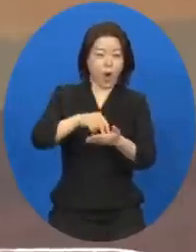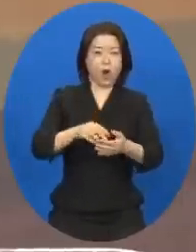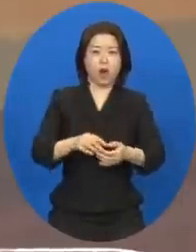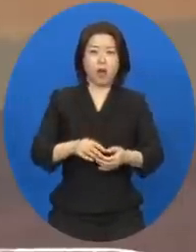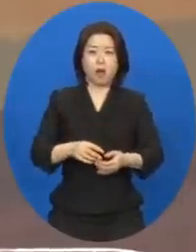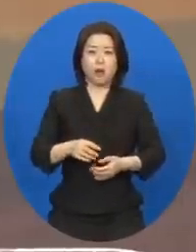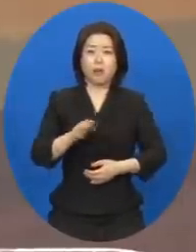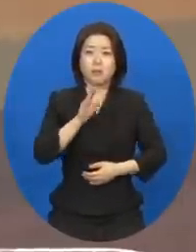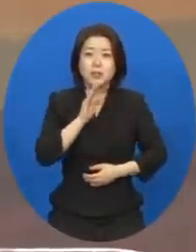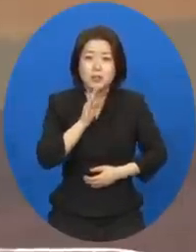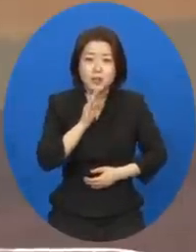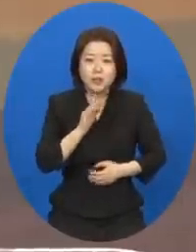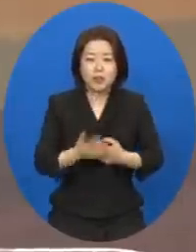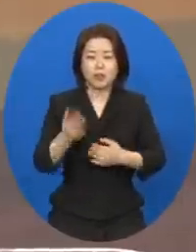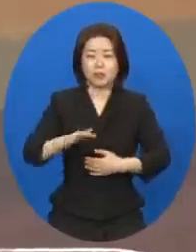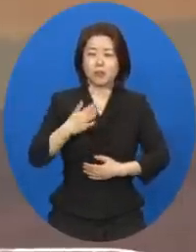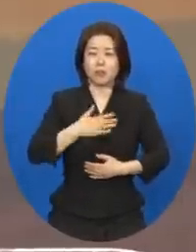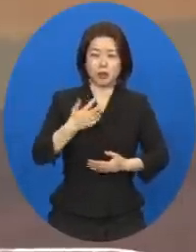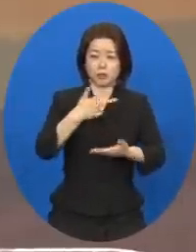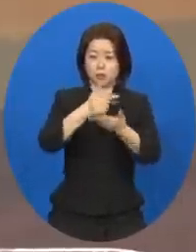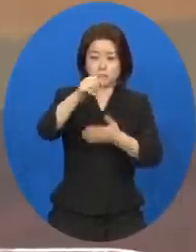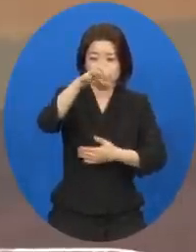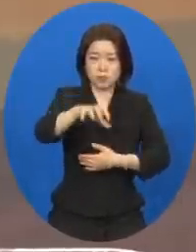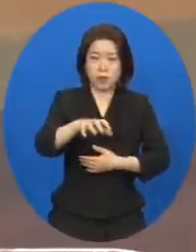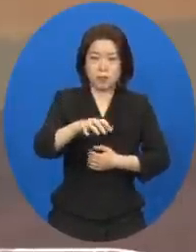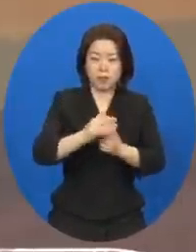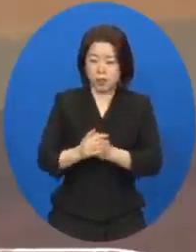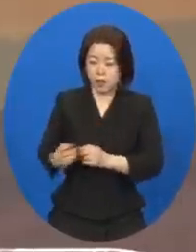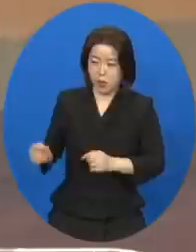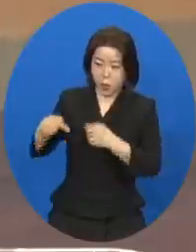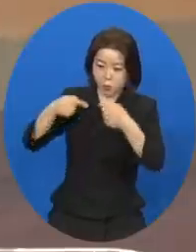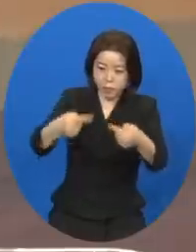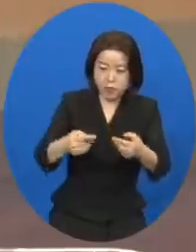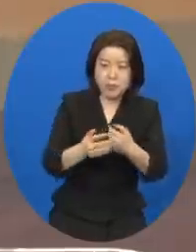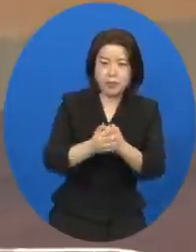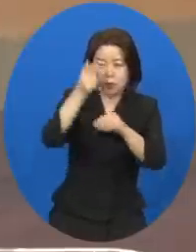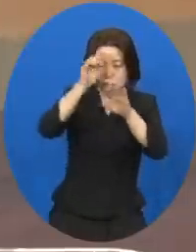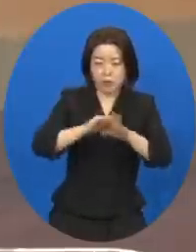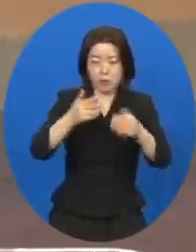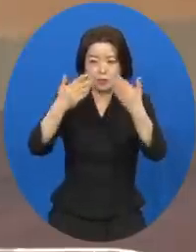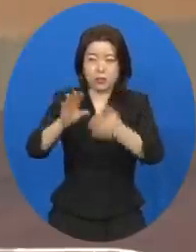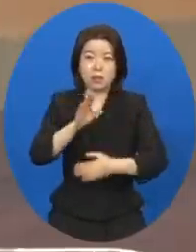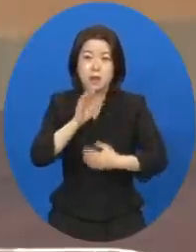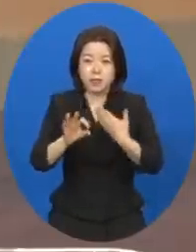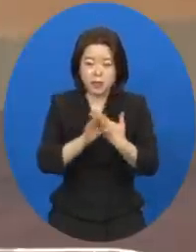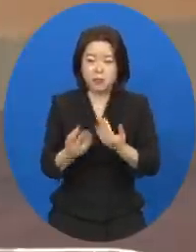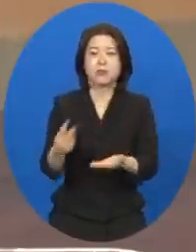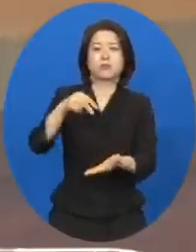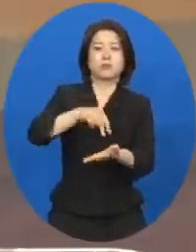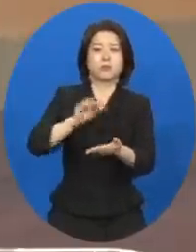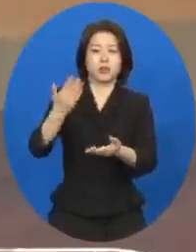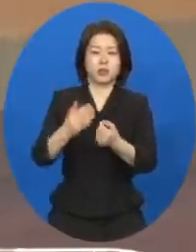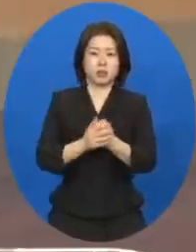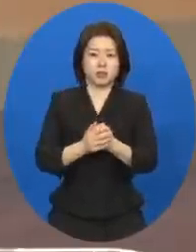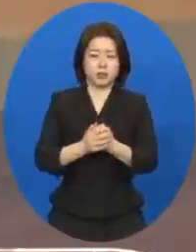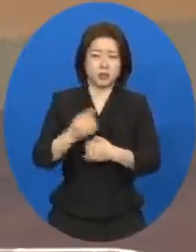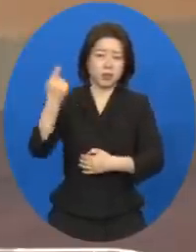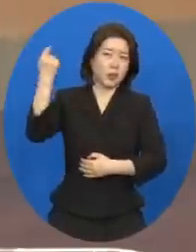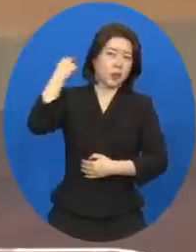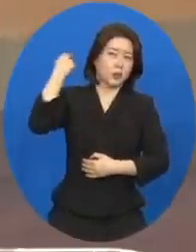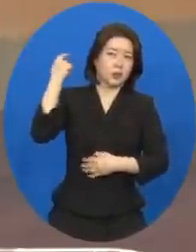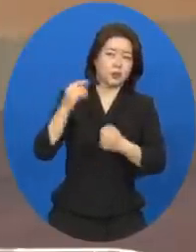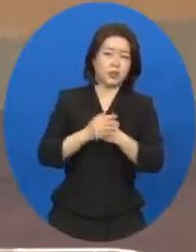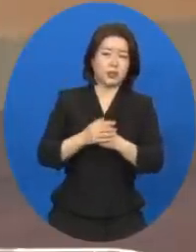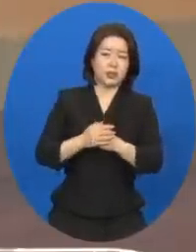되는데, 내가 지금 주님 앞에 진짜 예배하는 게 맞다면 일어나야지. 근데 뒤통수에는 교인들이